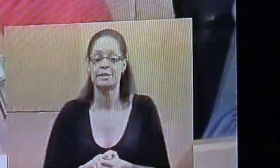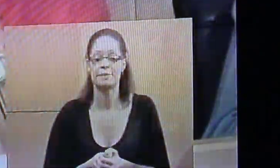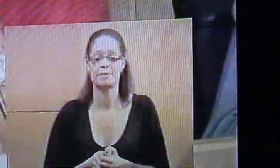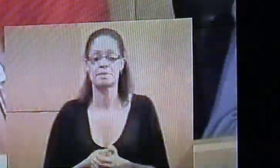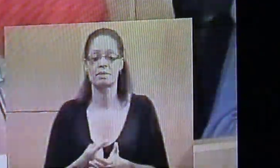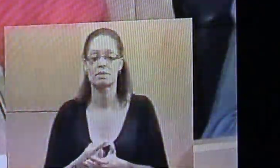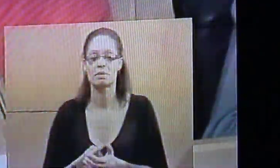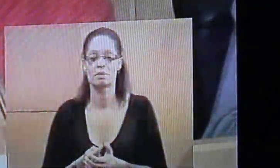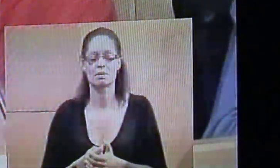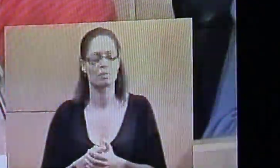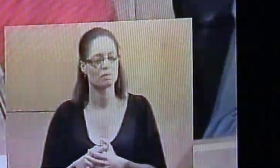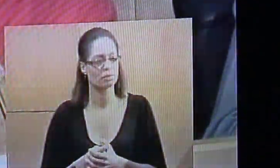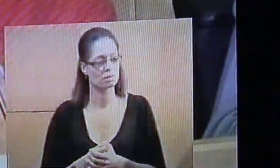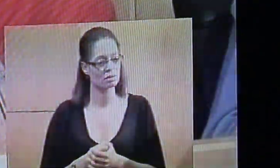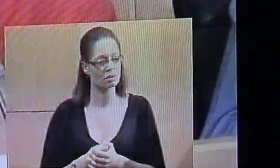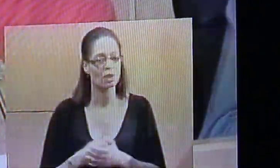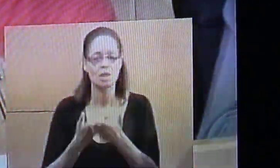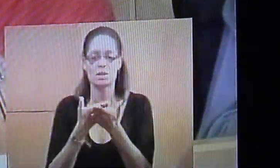Monsieur je